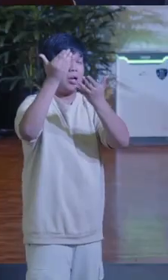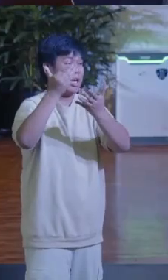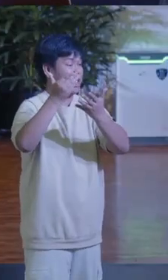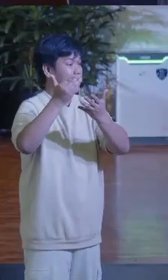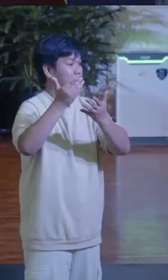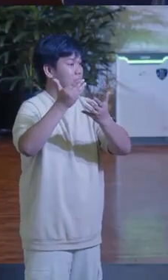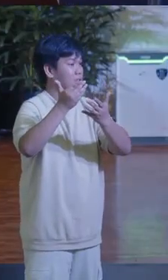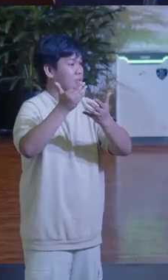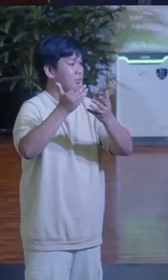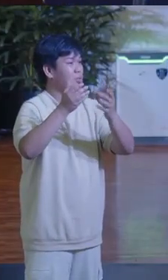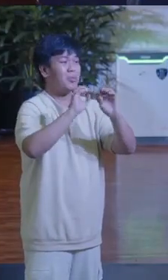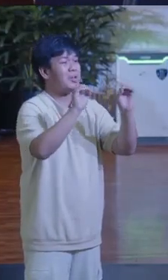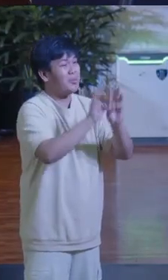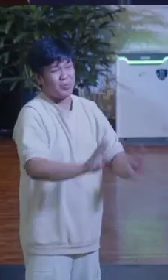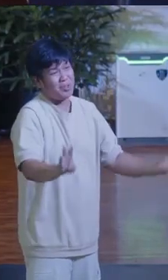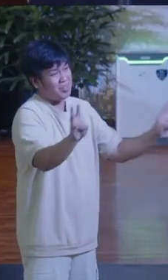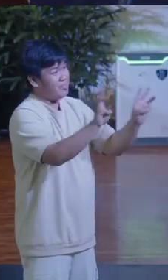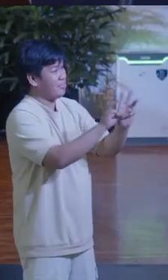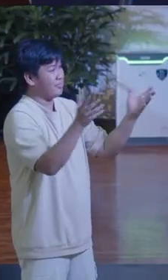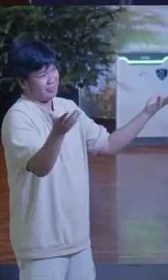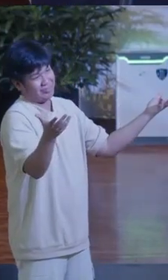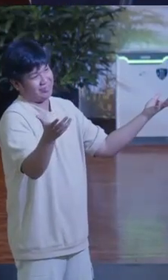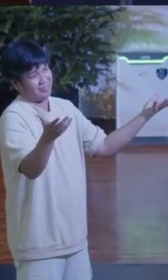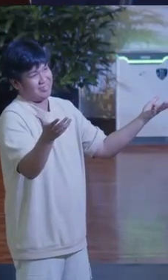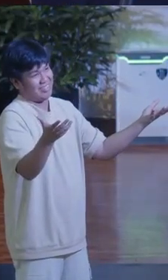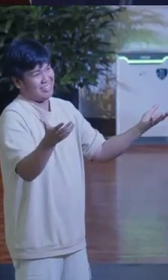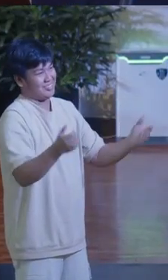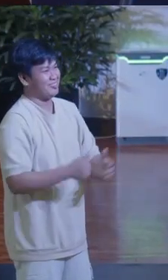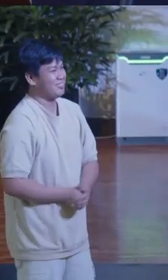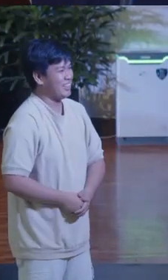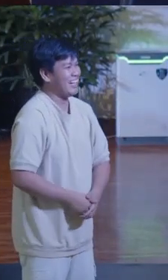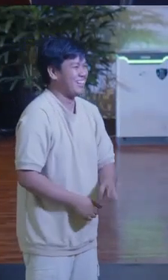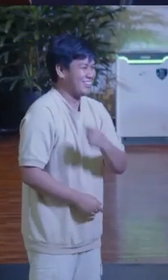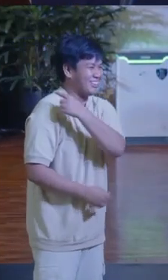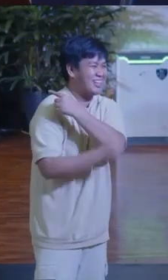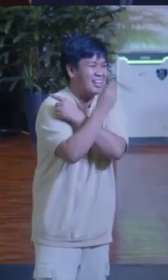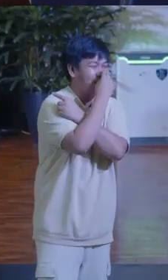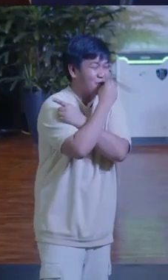na yon. Naku, kung alam ko lang. No?